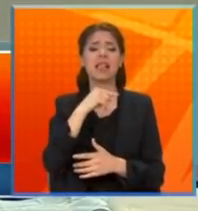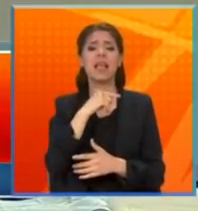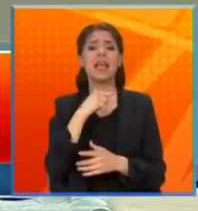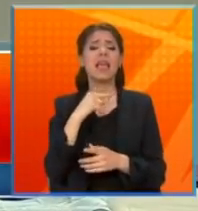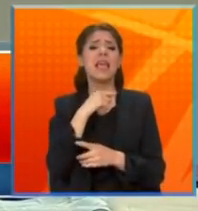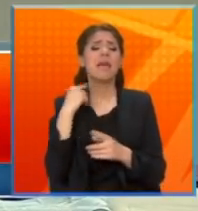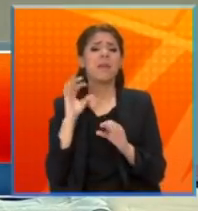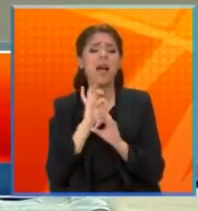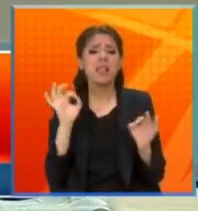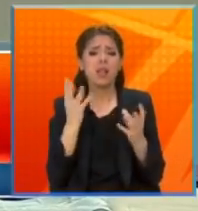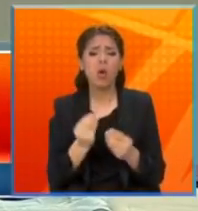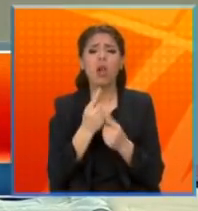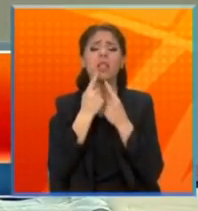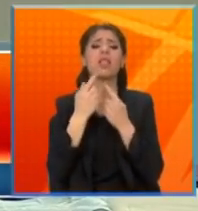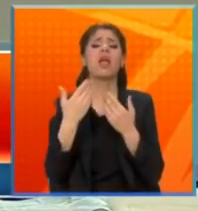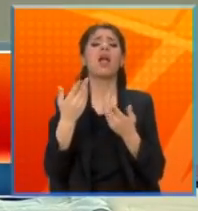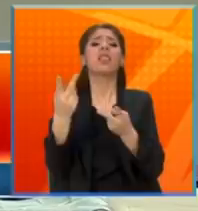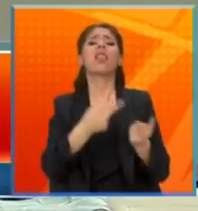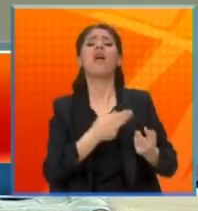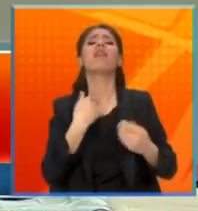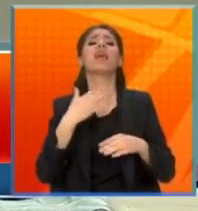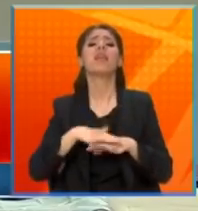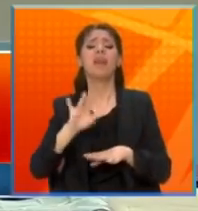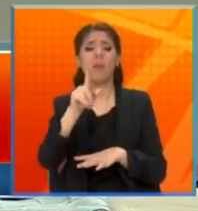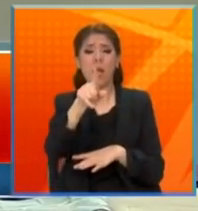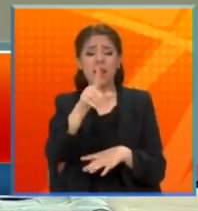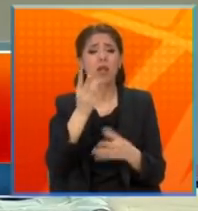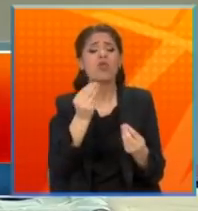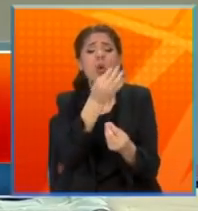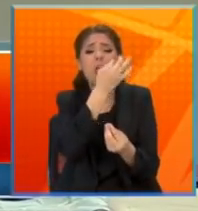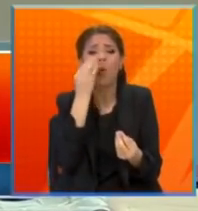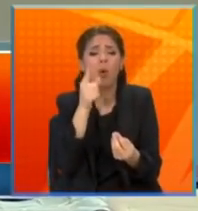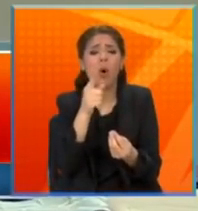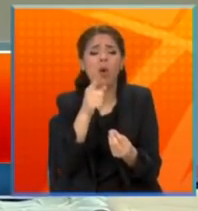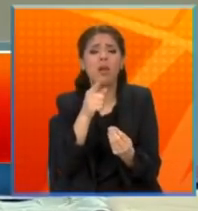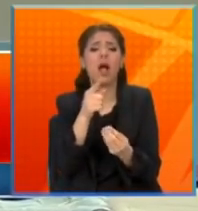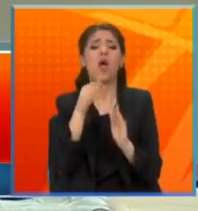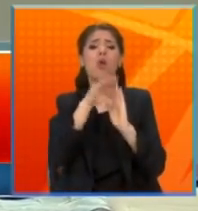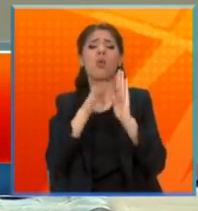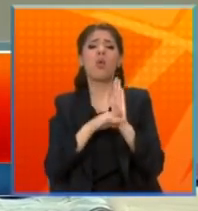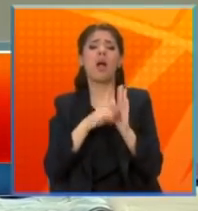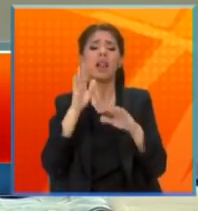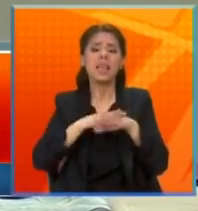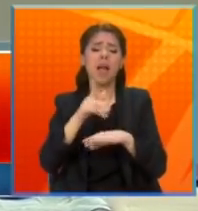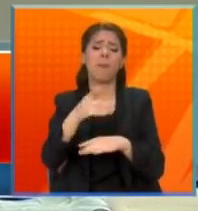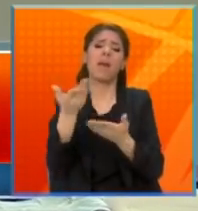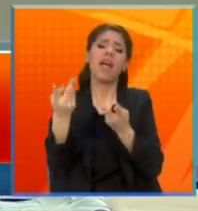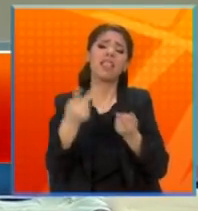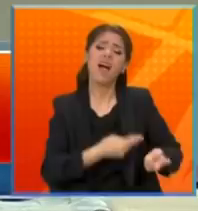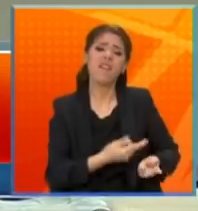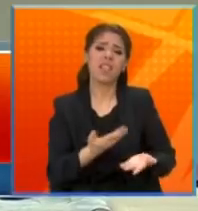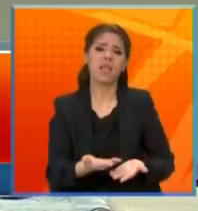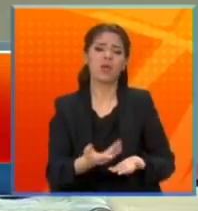yapmaya davet etmiyorum. Sizi çok basit tedbirleri uygulamaya davet ediyorum.